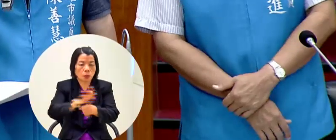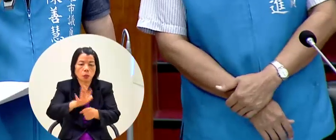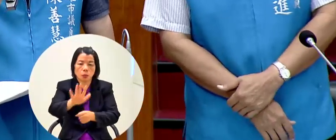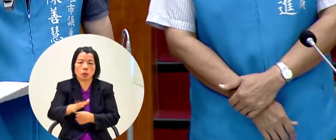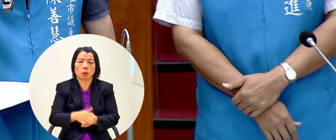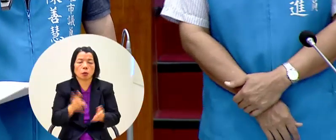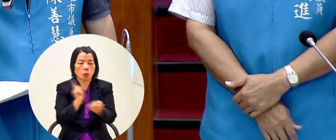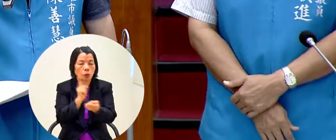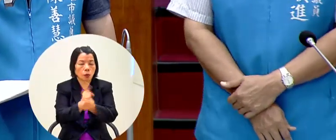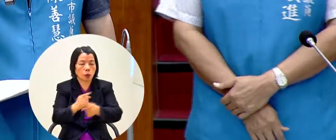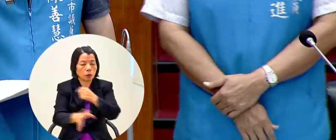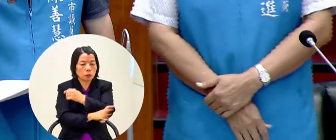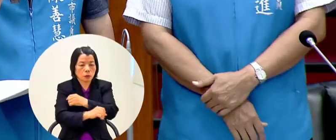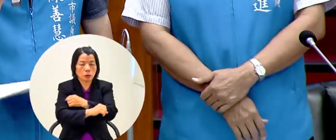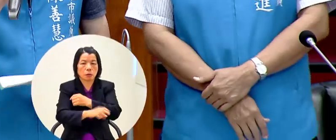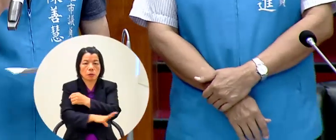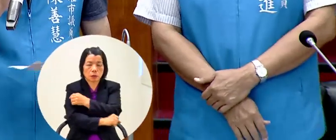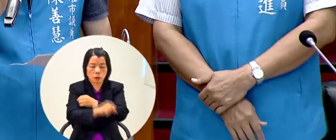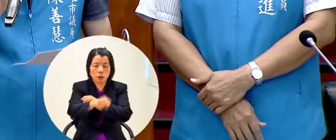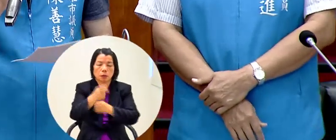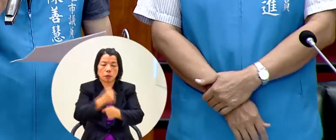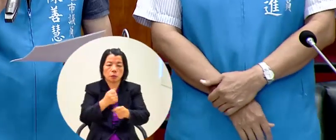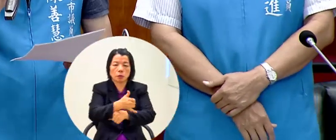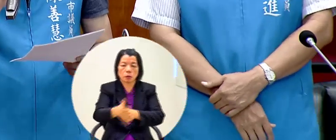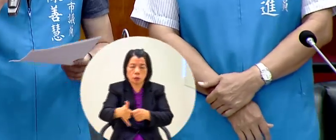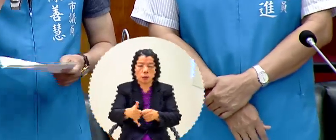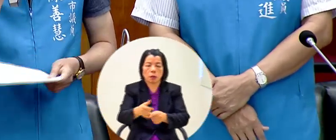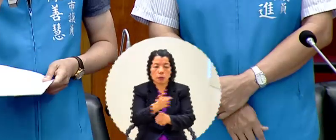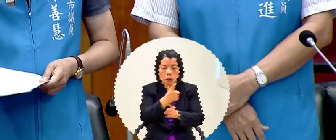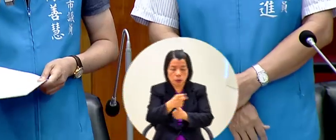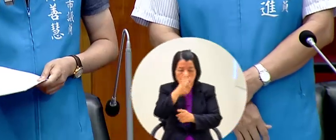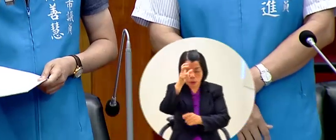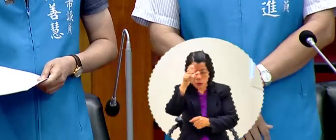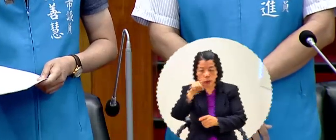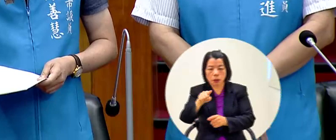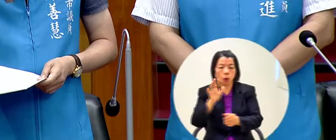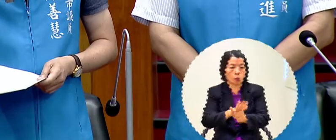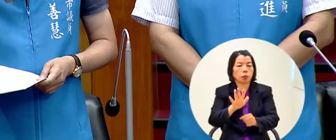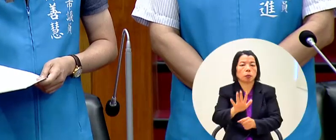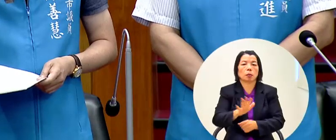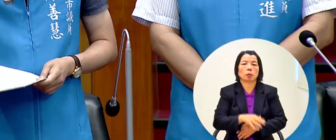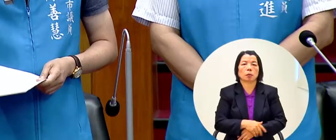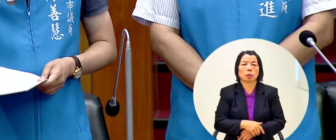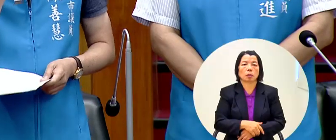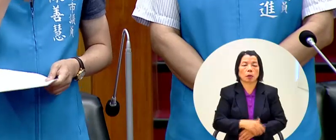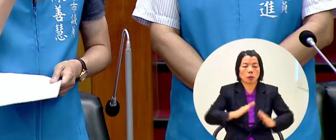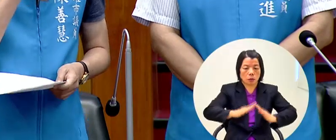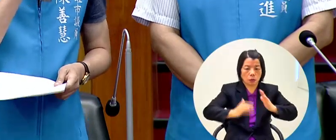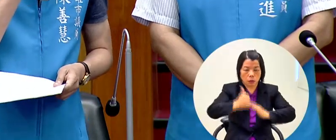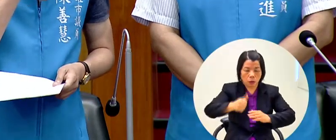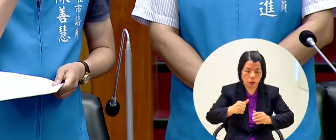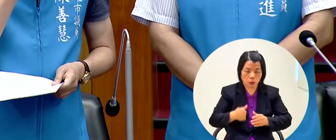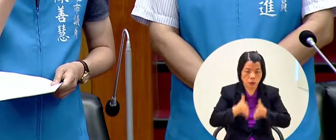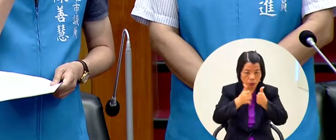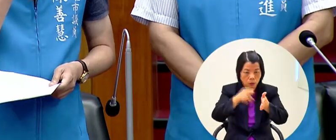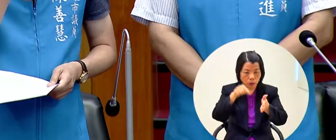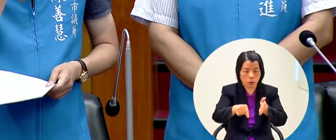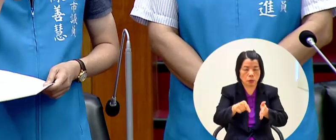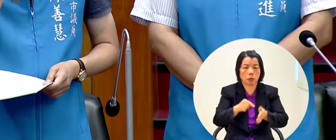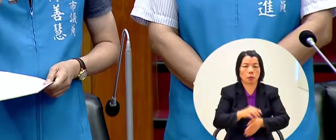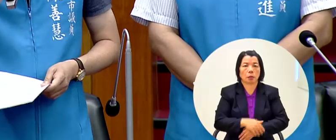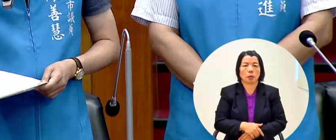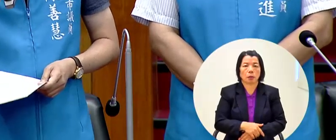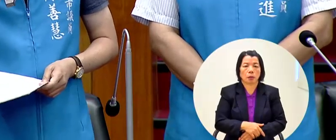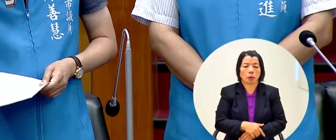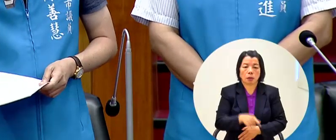消的士气。请问市长，你这个针对这件事情，你有